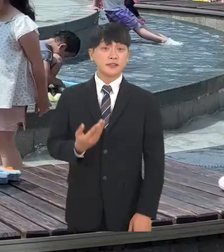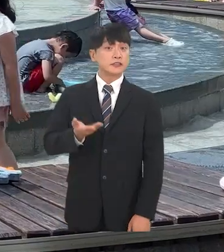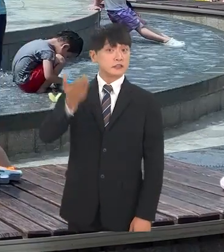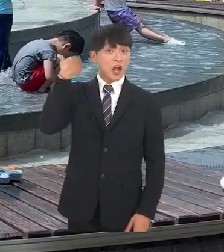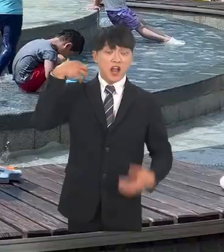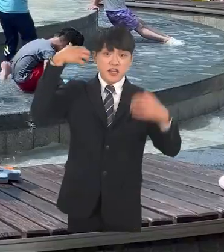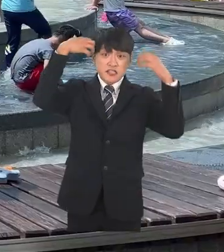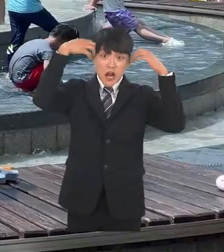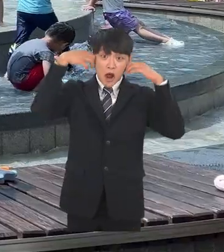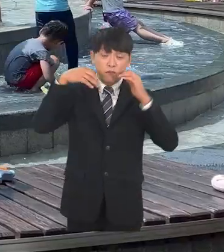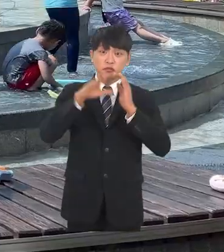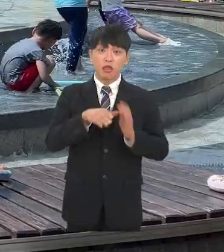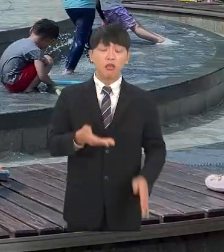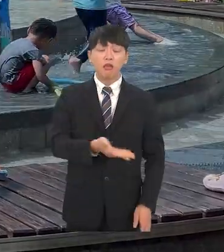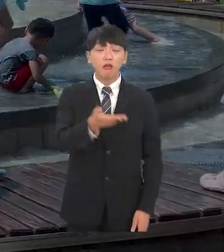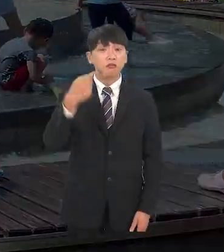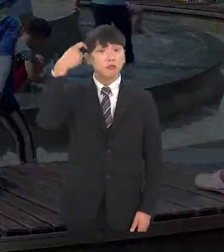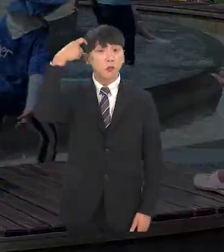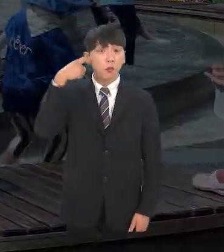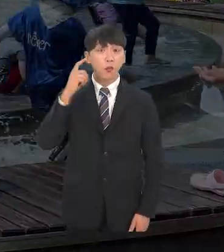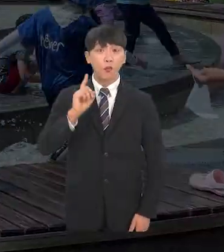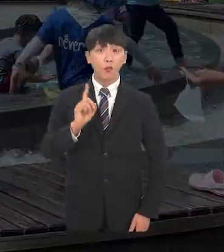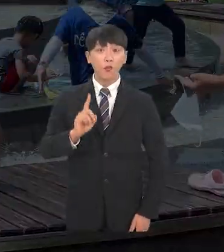지난 여름은 여러분에게 어땠나요?